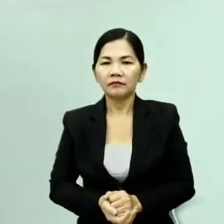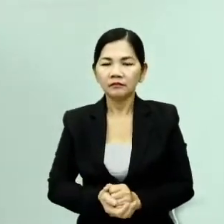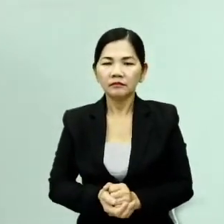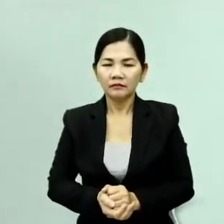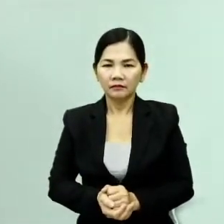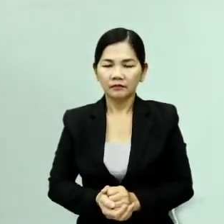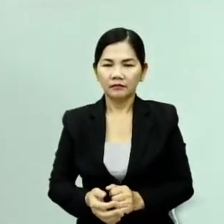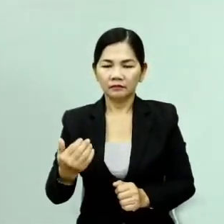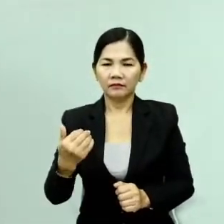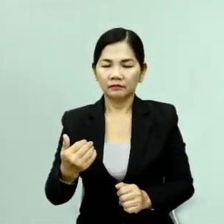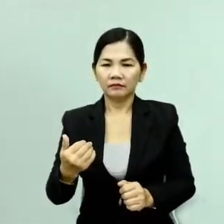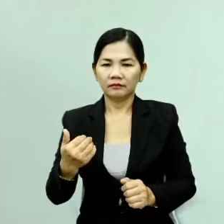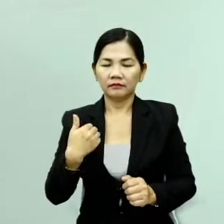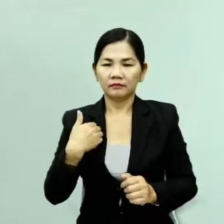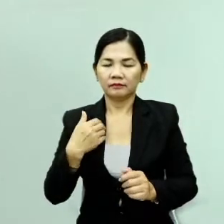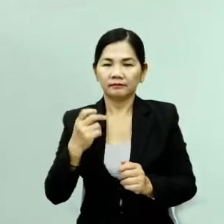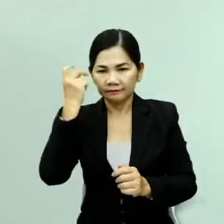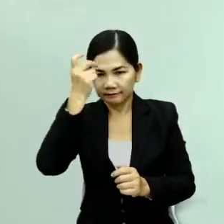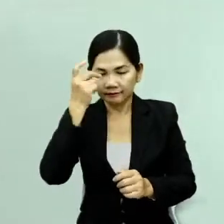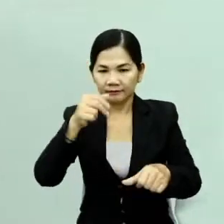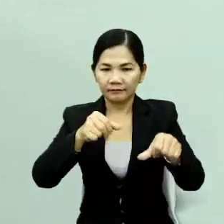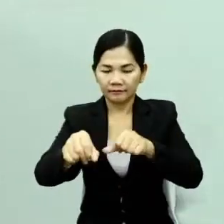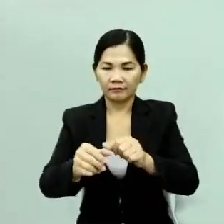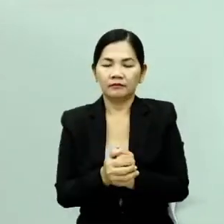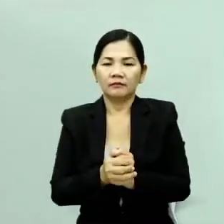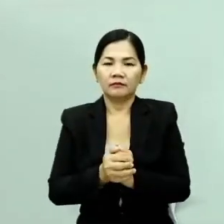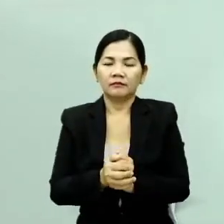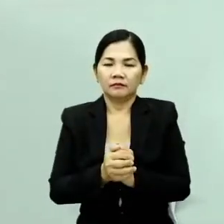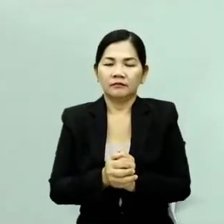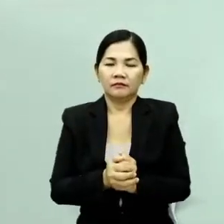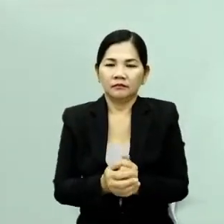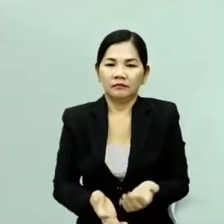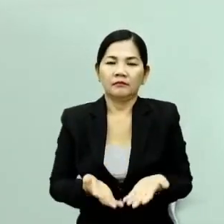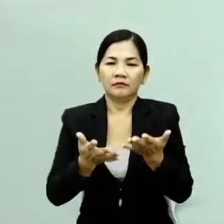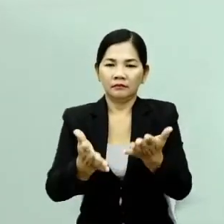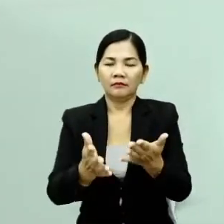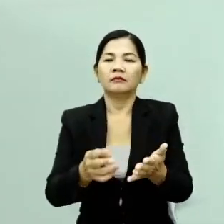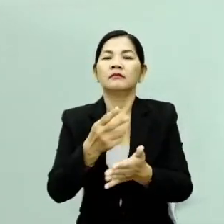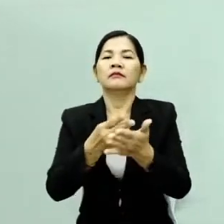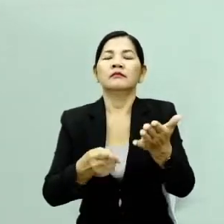con cha chẳng con ở cực bằng to tiền mới ta miên ở đo ở vậy tiết tế con